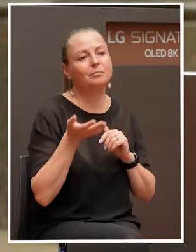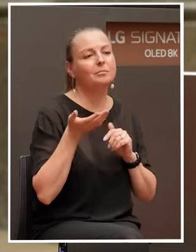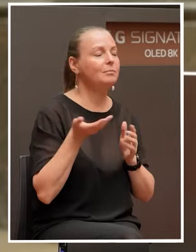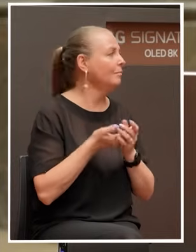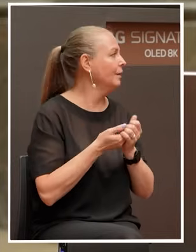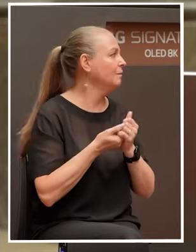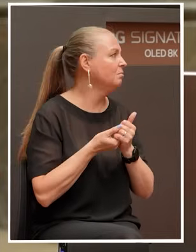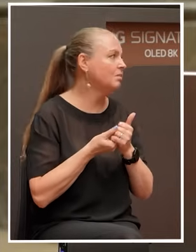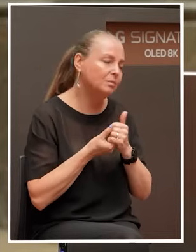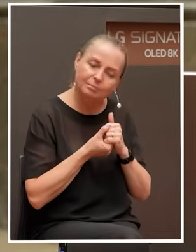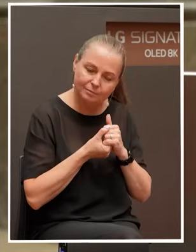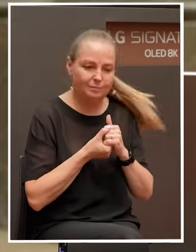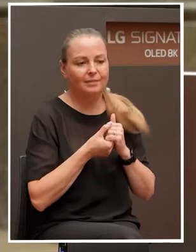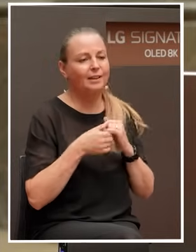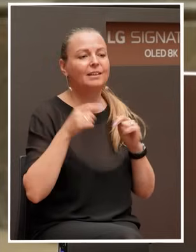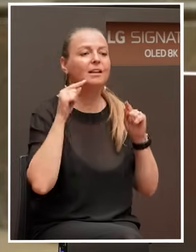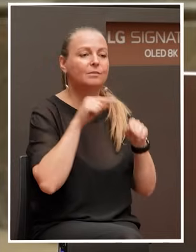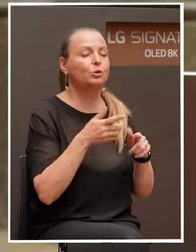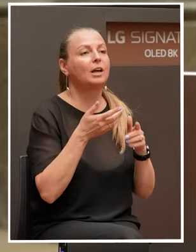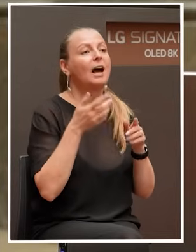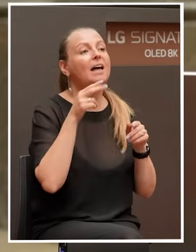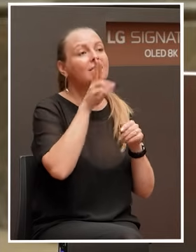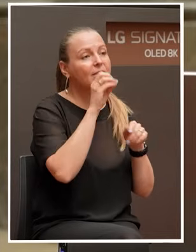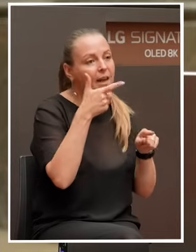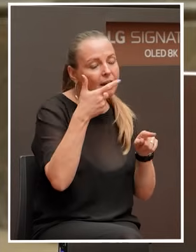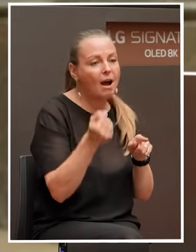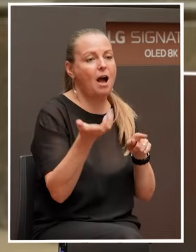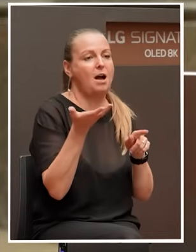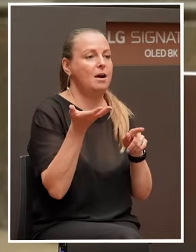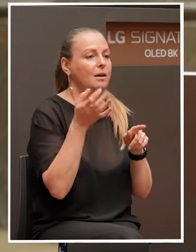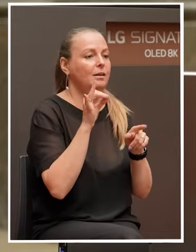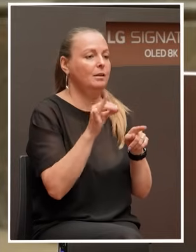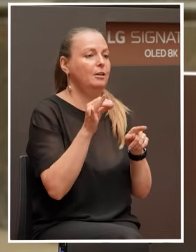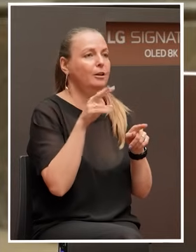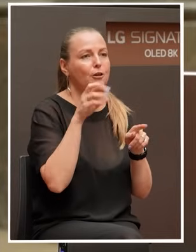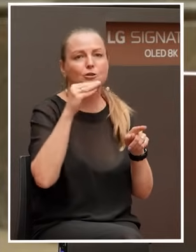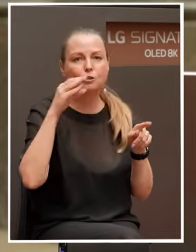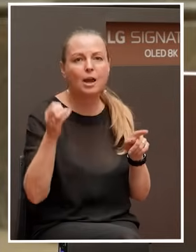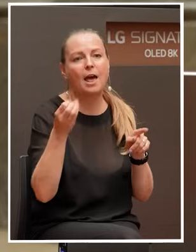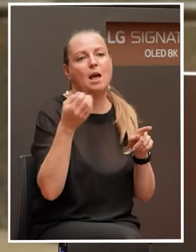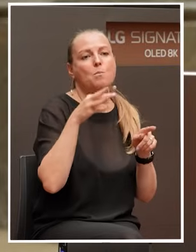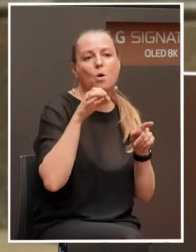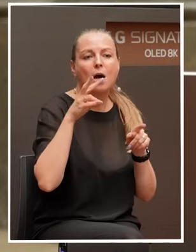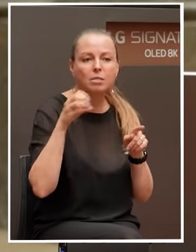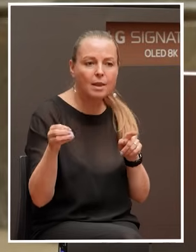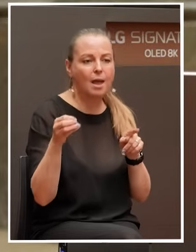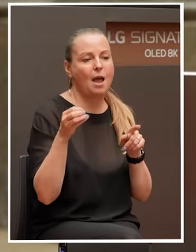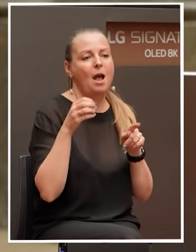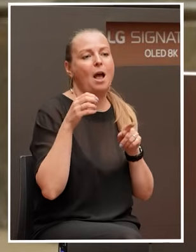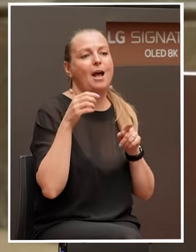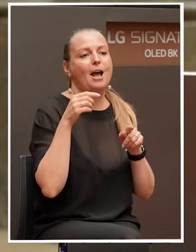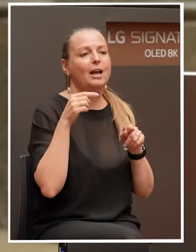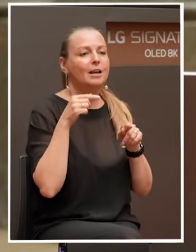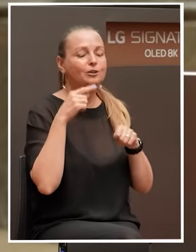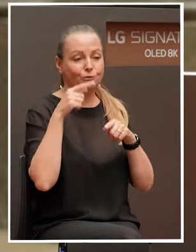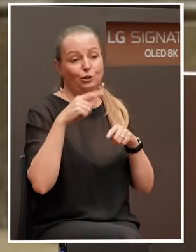Бержер, тому пример, да, Дега и Эдуард Моне. Через его